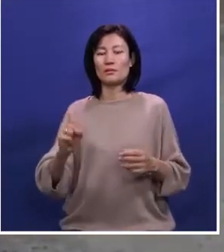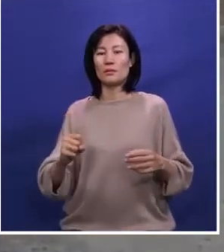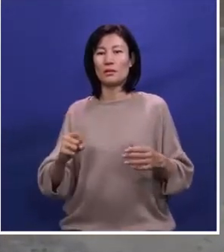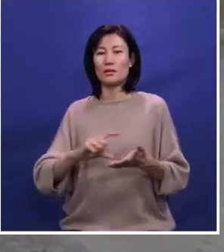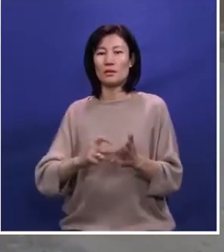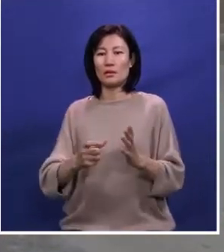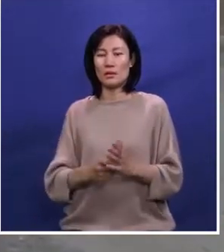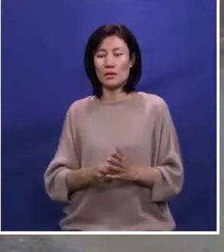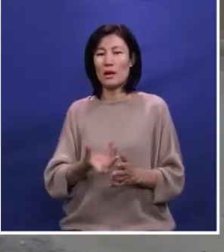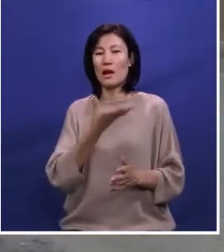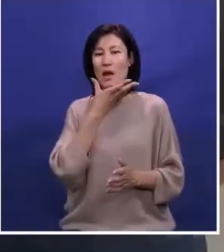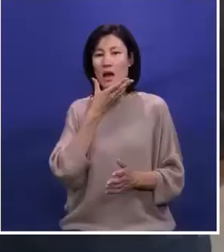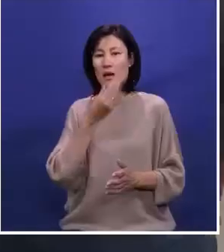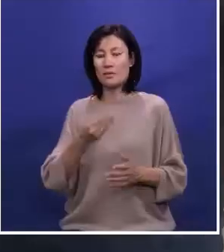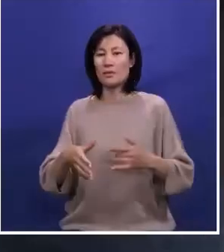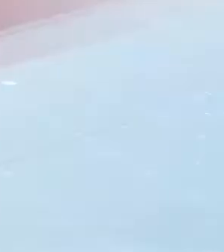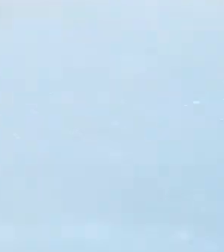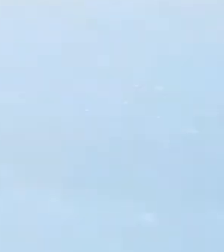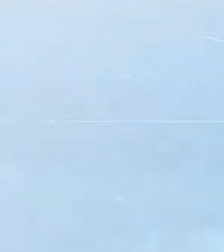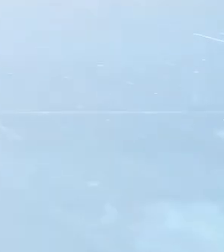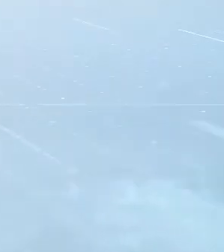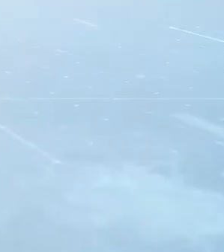ғимараттары шаһардың көрнекті орындарына айналды.